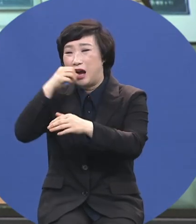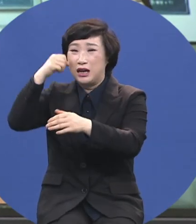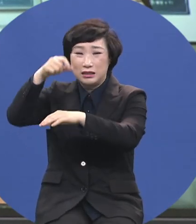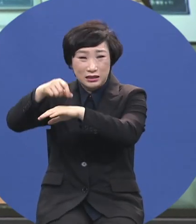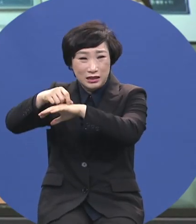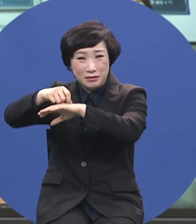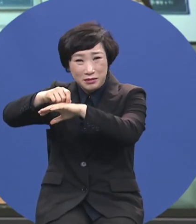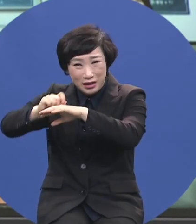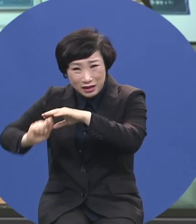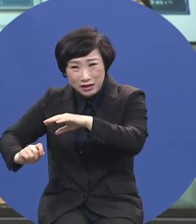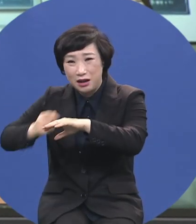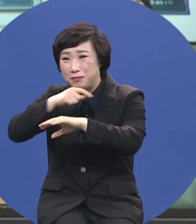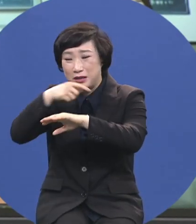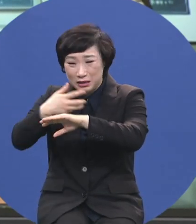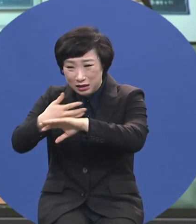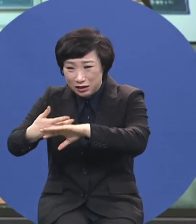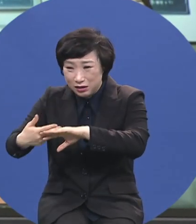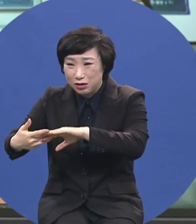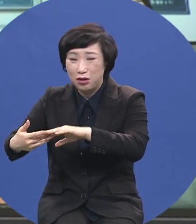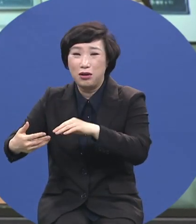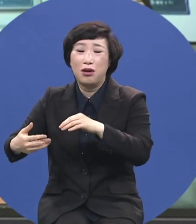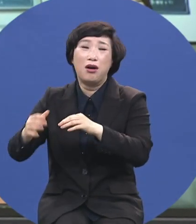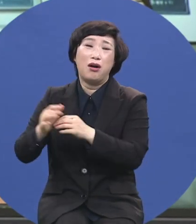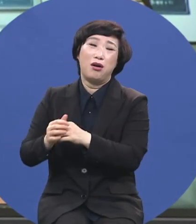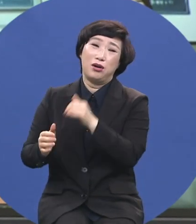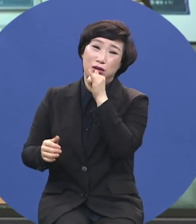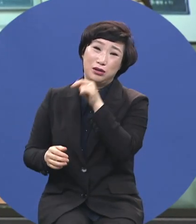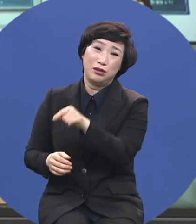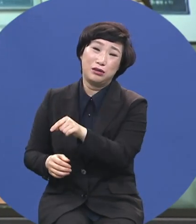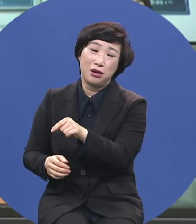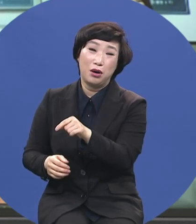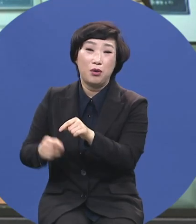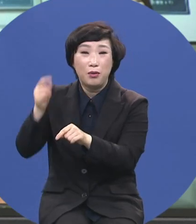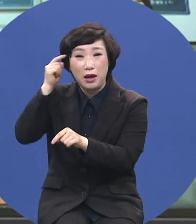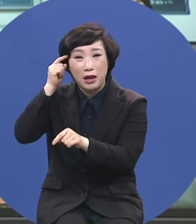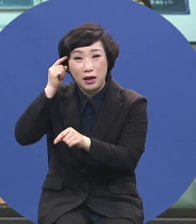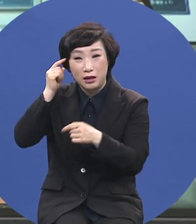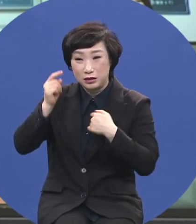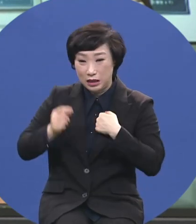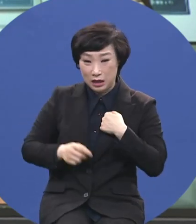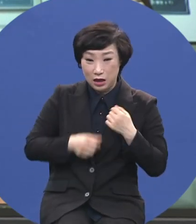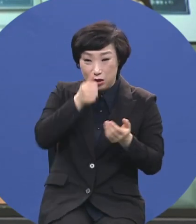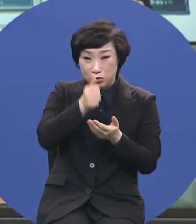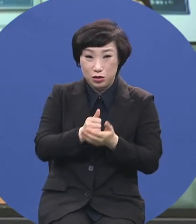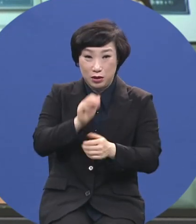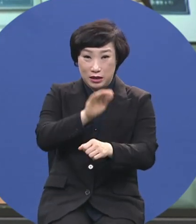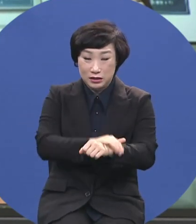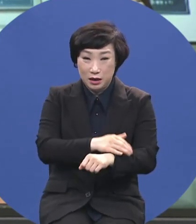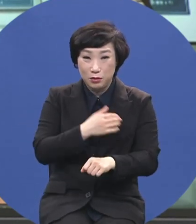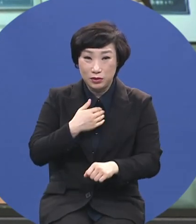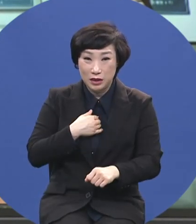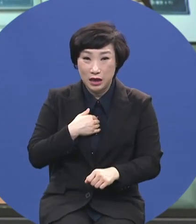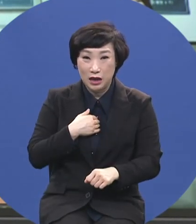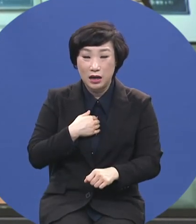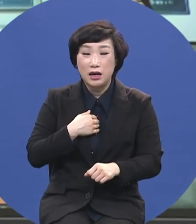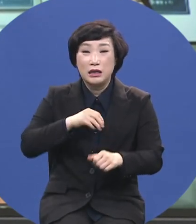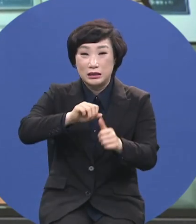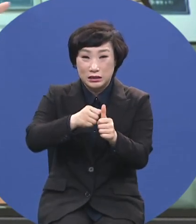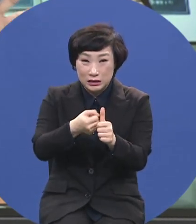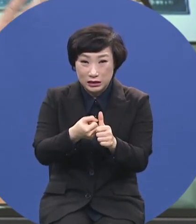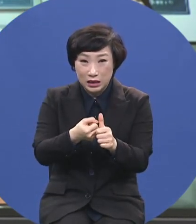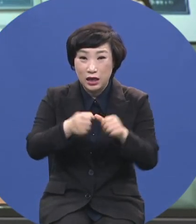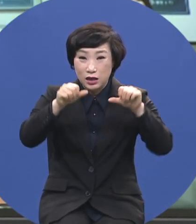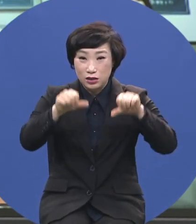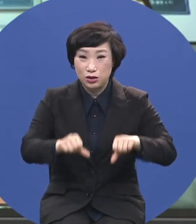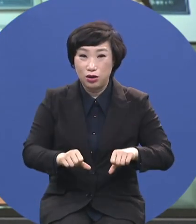찢어 쏟아지는 그 피를 내뿜으면서 내 죄와 허물과